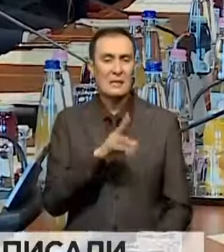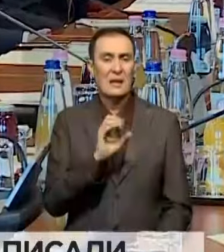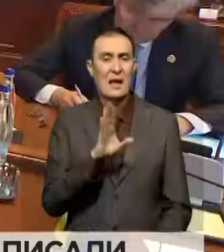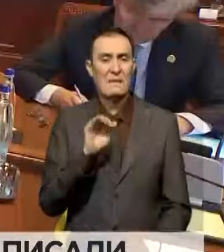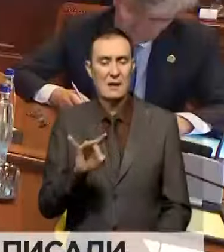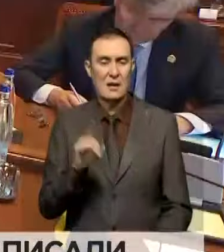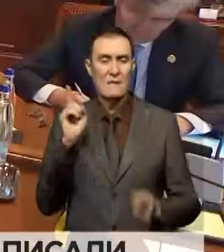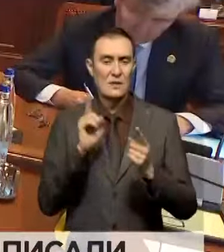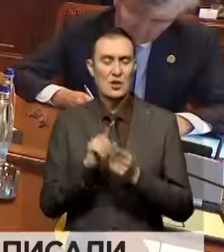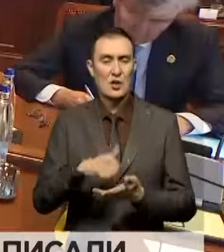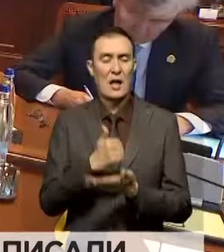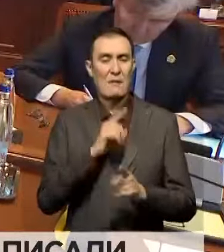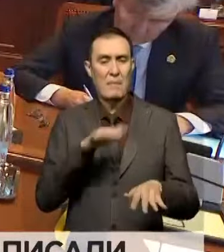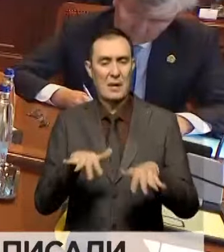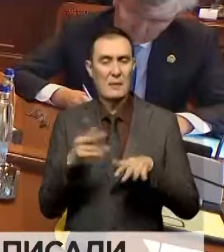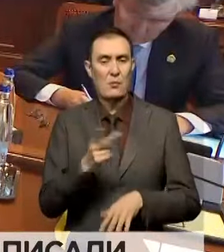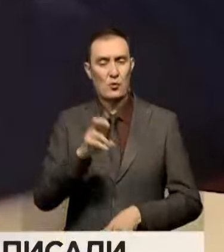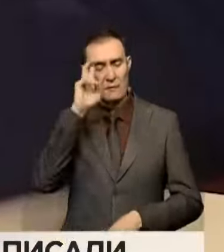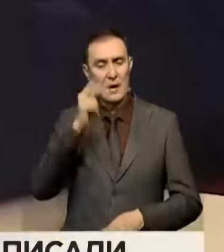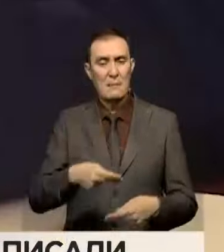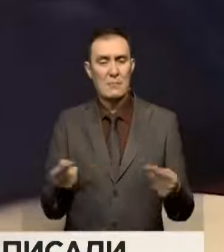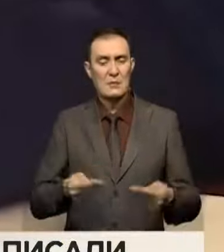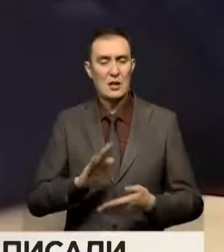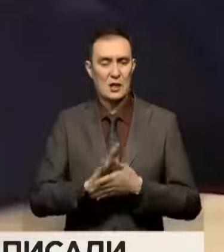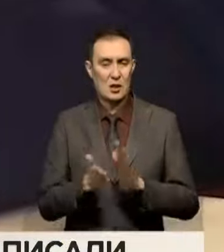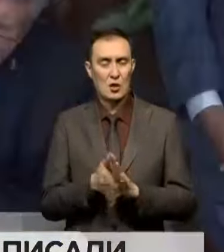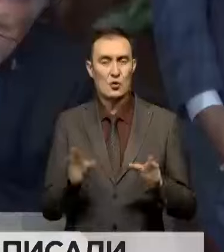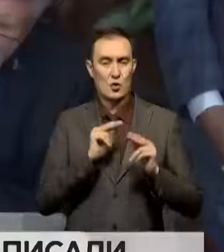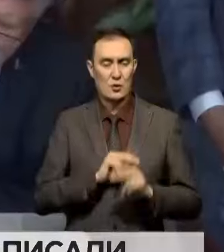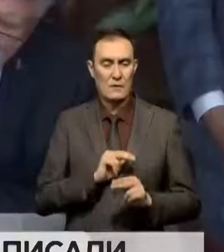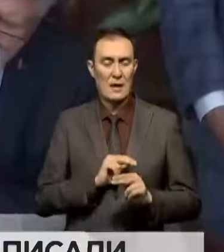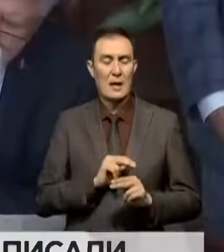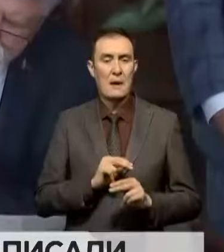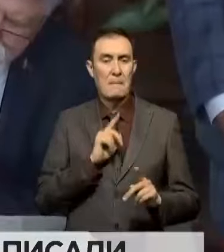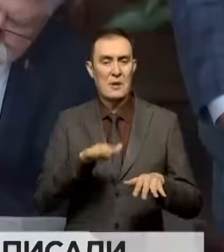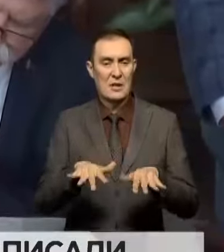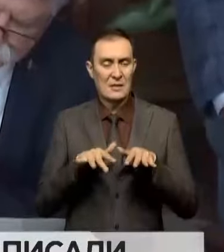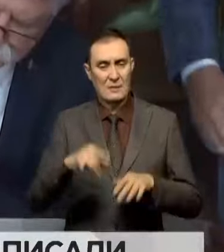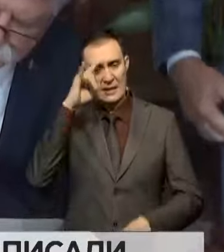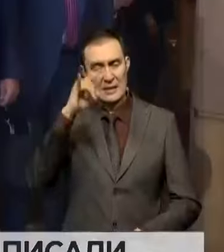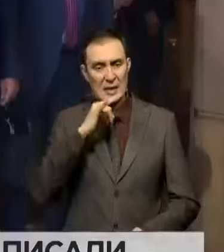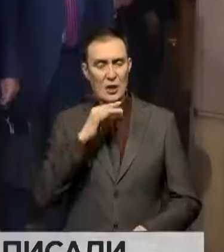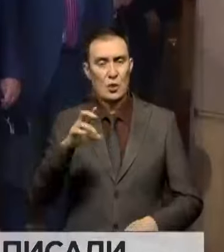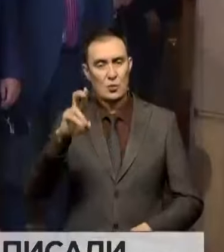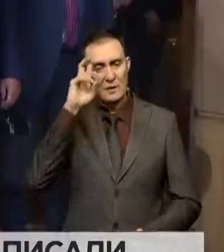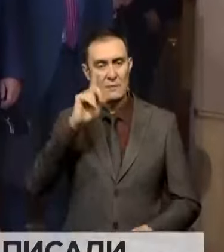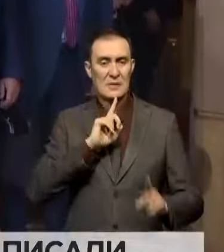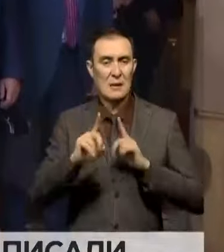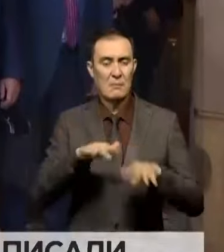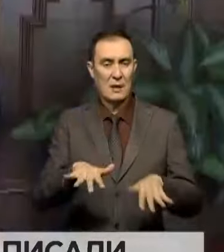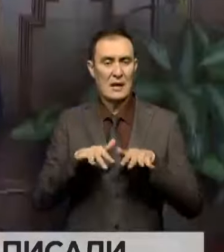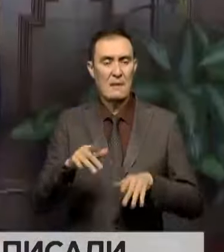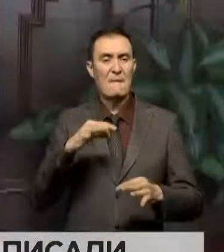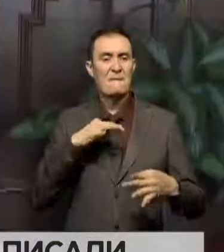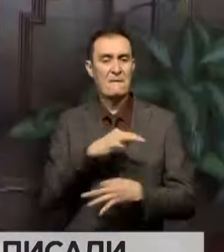Кевера. На встрече главы парламентов двух стран подписали соглашение о сотрудничестве между Мажилисом парламента Казахстана и Государственным